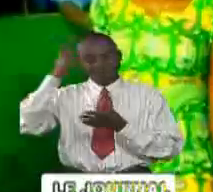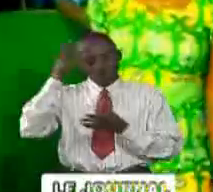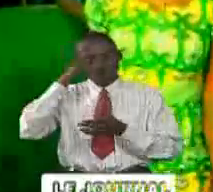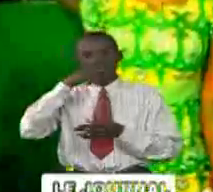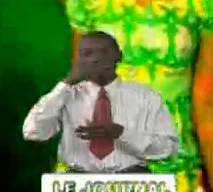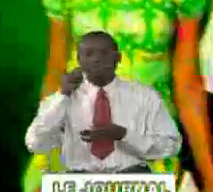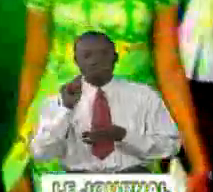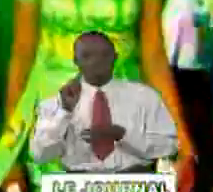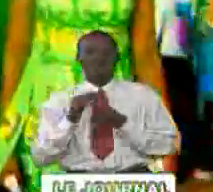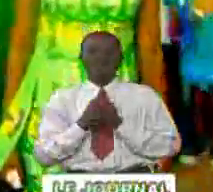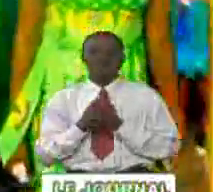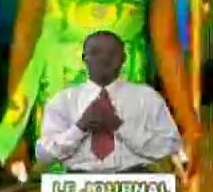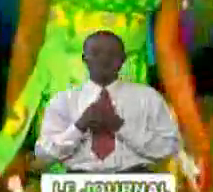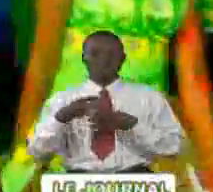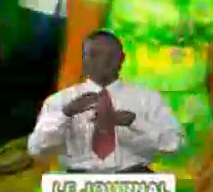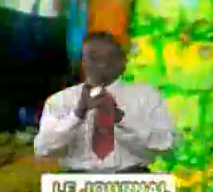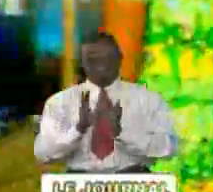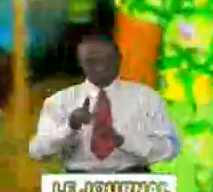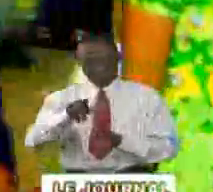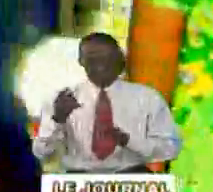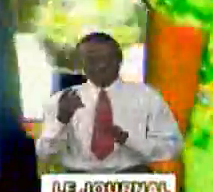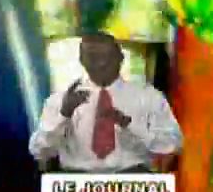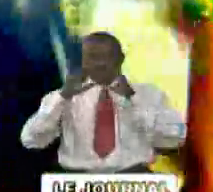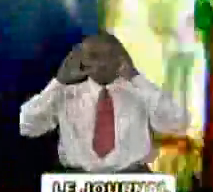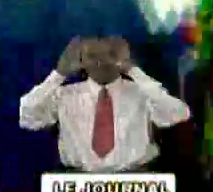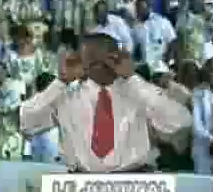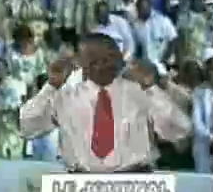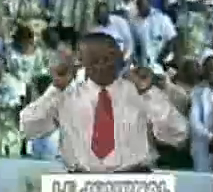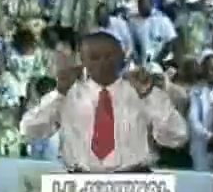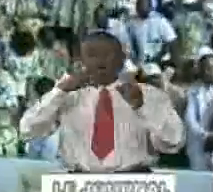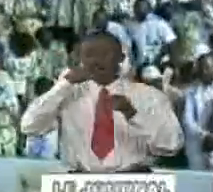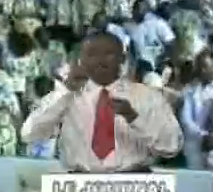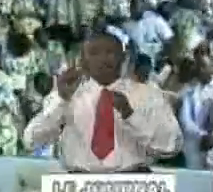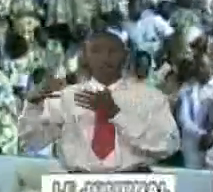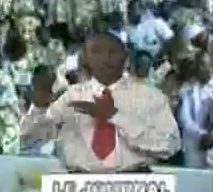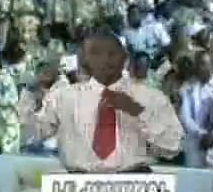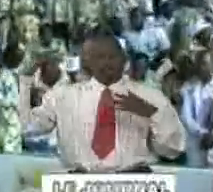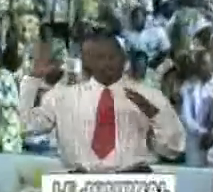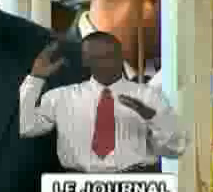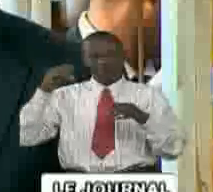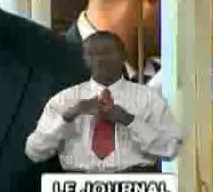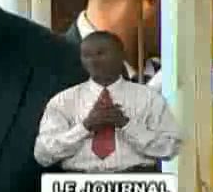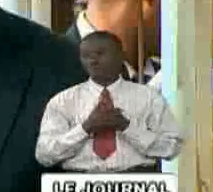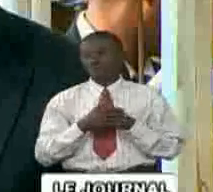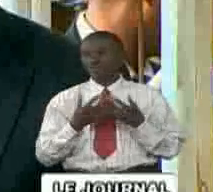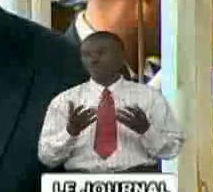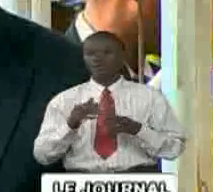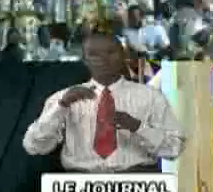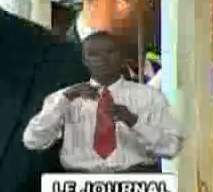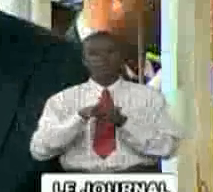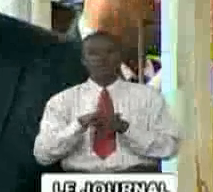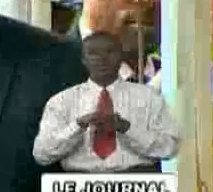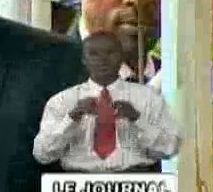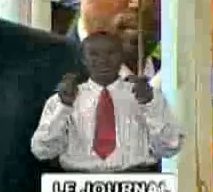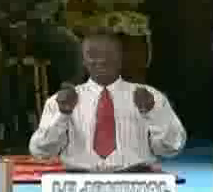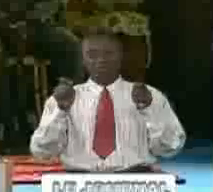Parti dont le fondateur Omar Bongo a eu droit à un hommage posthume d'Evariste Boshab. Dans son discours de circonstance, en présence du